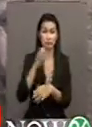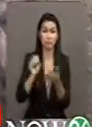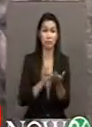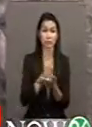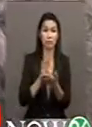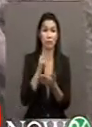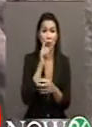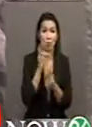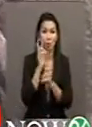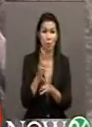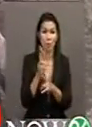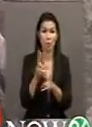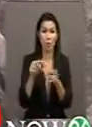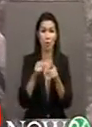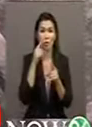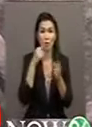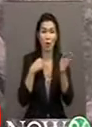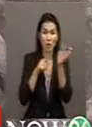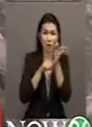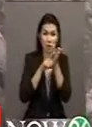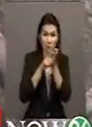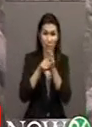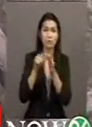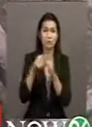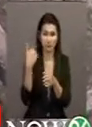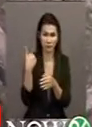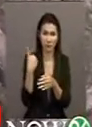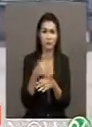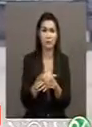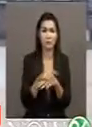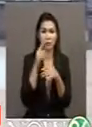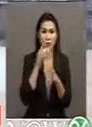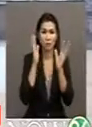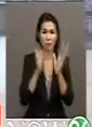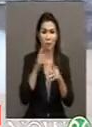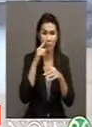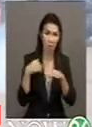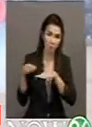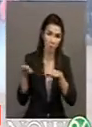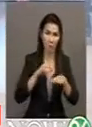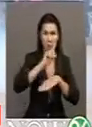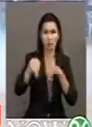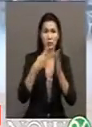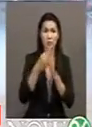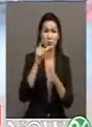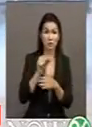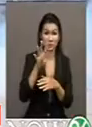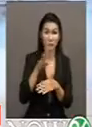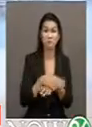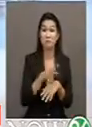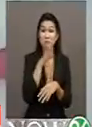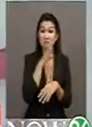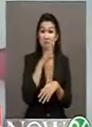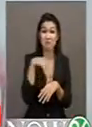ระวังแล้วก็ติดตามการระบาดของไวรัสซิก้าอย่างใกล้ชิดครับเจ้าหน้าที่ทุกคนเตรียมความพร้อม24ชั่วโมงหากว่าท่าน